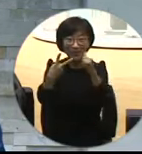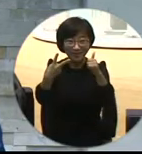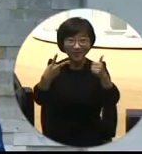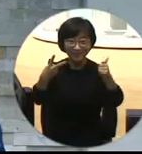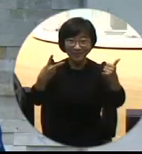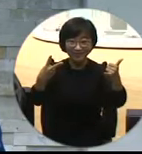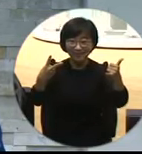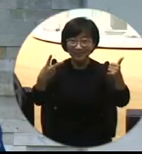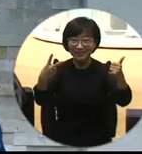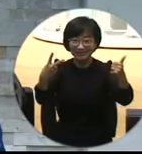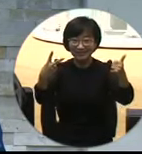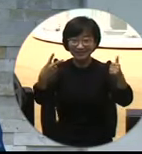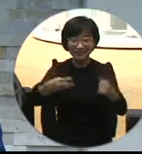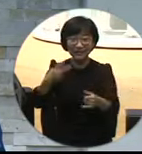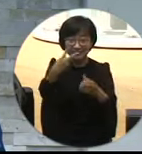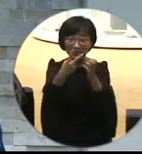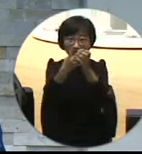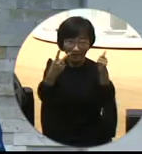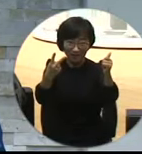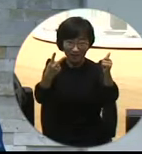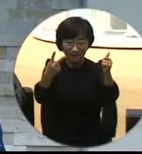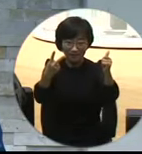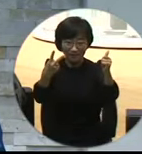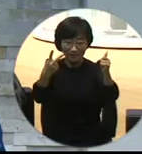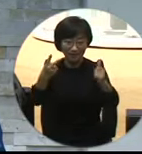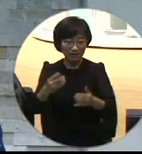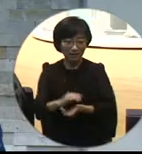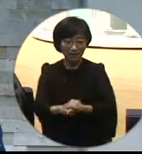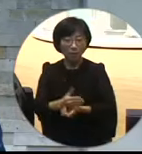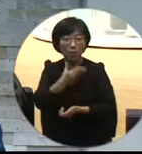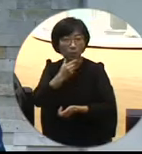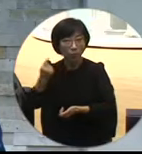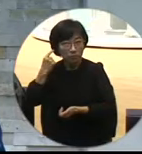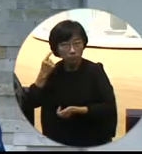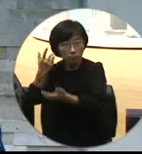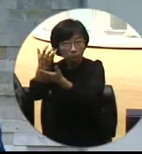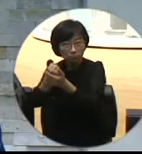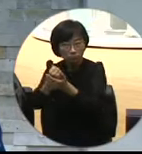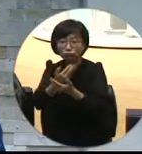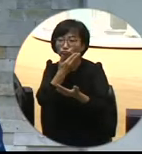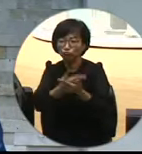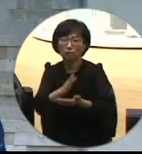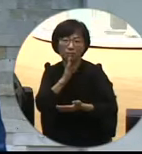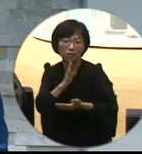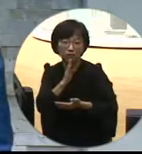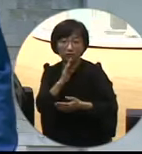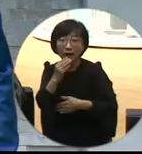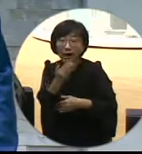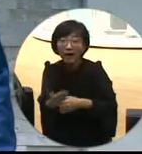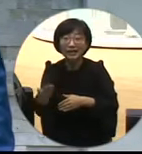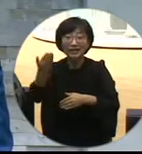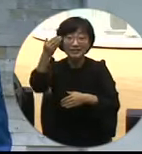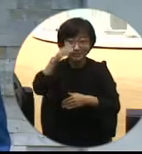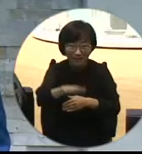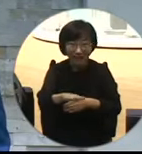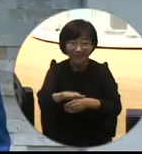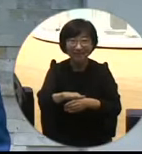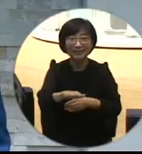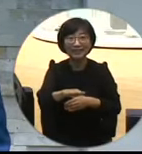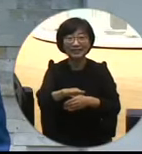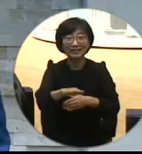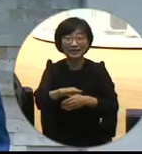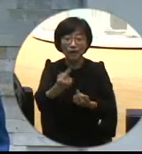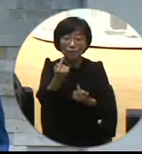이들이 복음을 접하는 것도 중요하지만 정말 복음 안에 있는